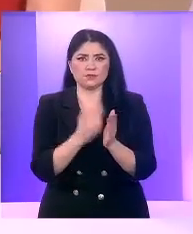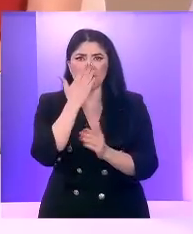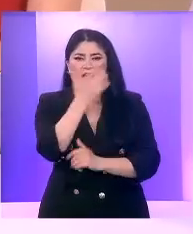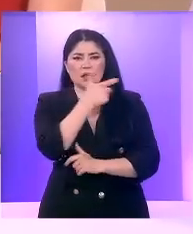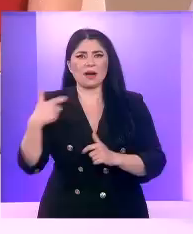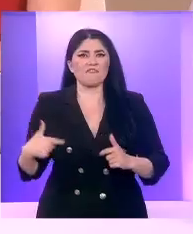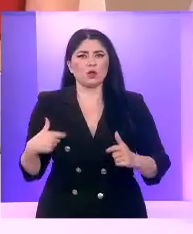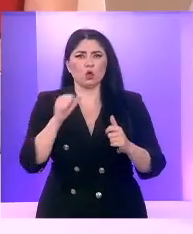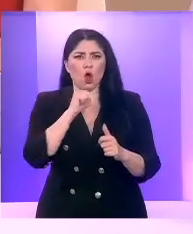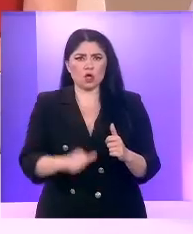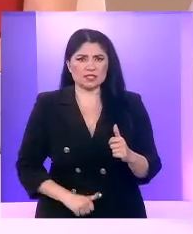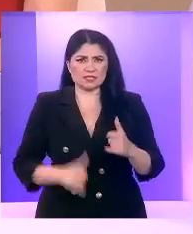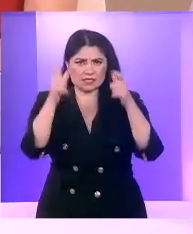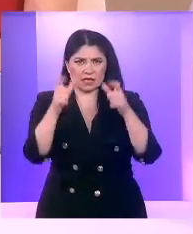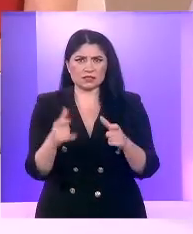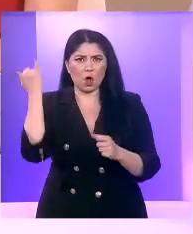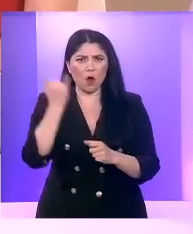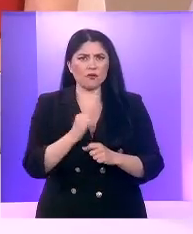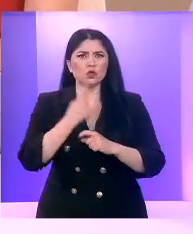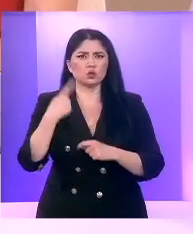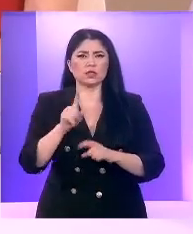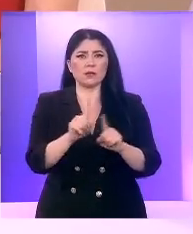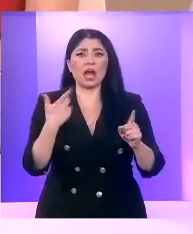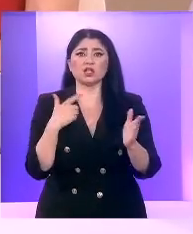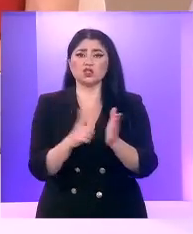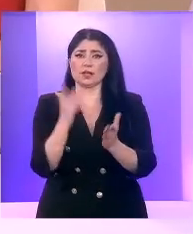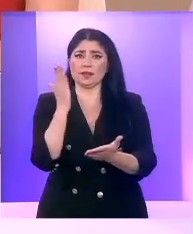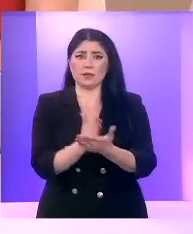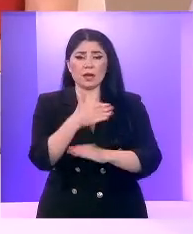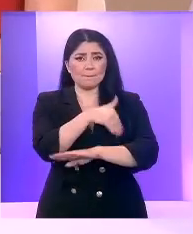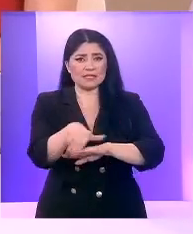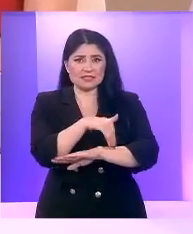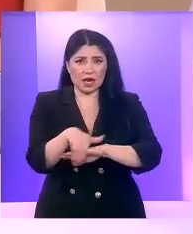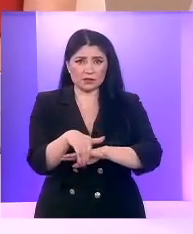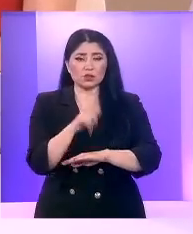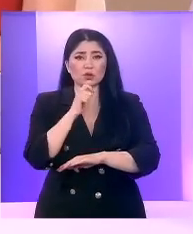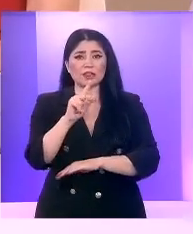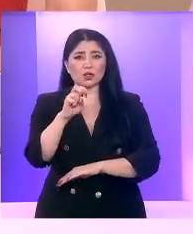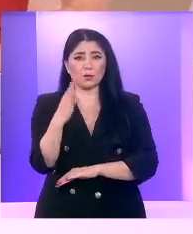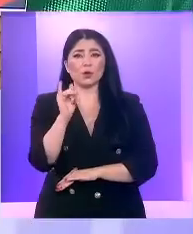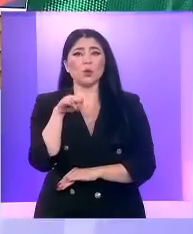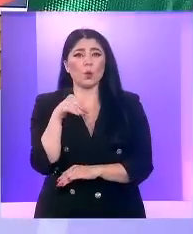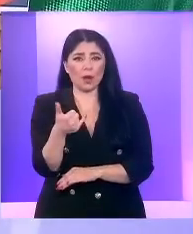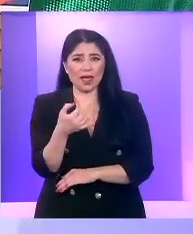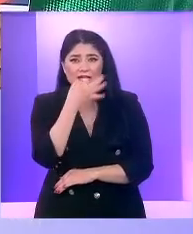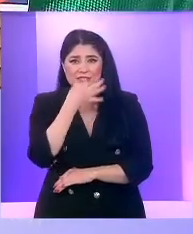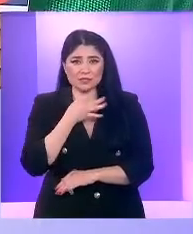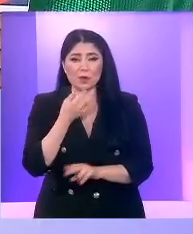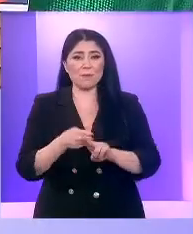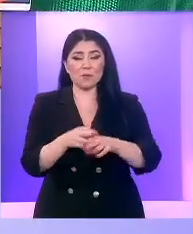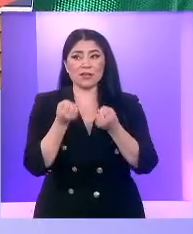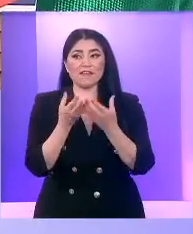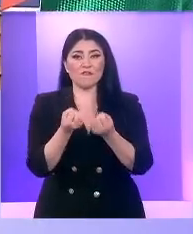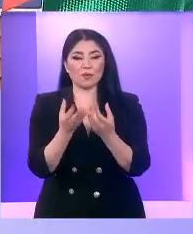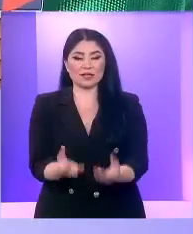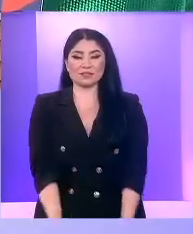fața prefecturii din Constanța s-au adunat sute de profesori care își cer drepturile în stradă. Jurnalistul Digi24, Iulia Stanciu, se alătură